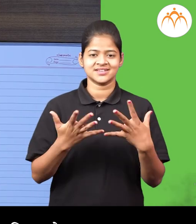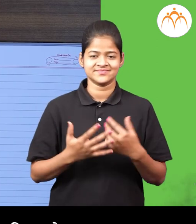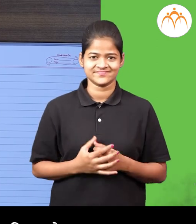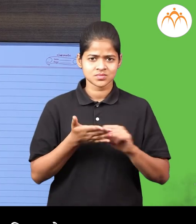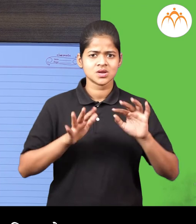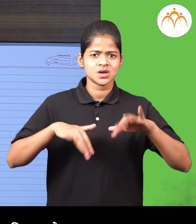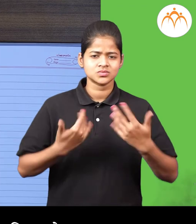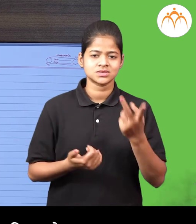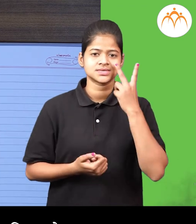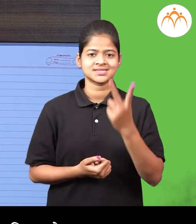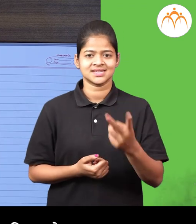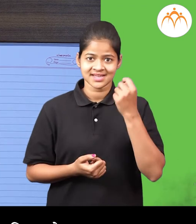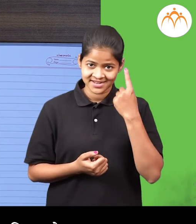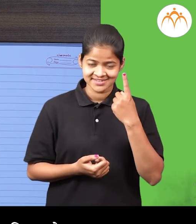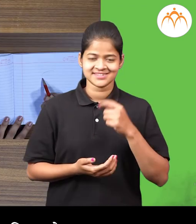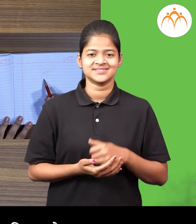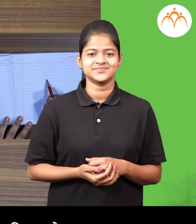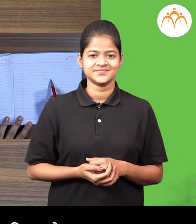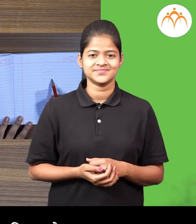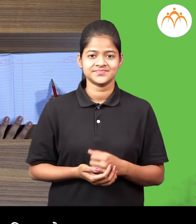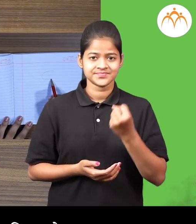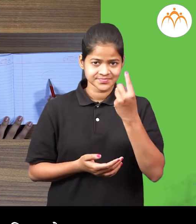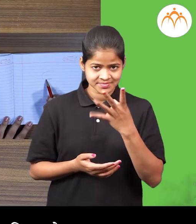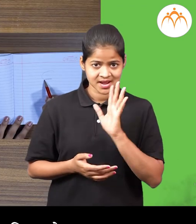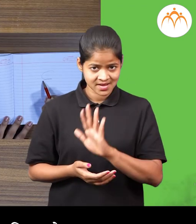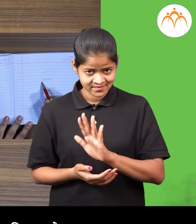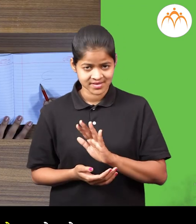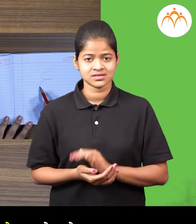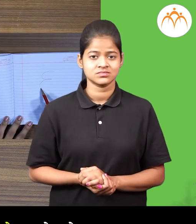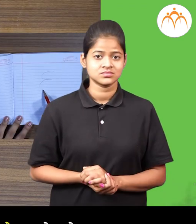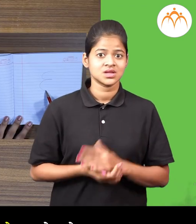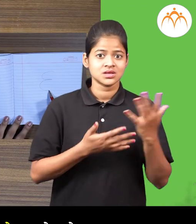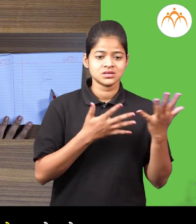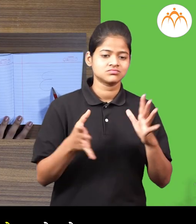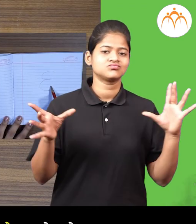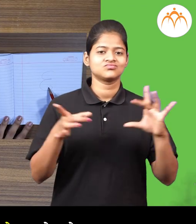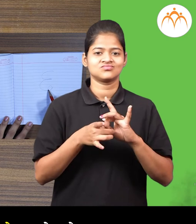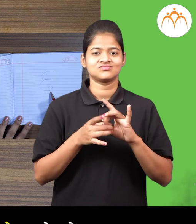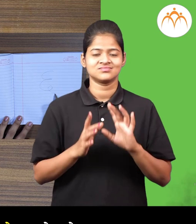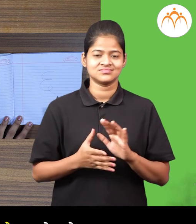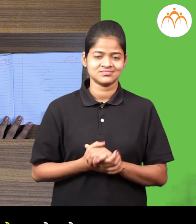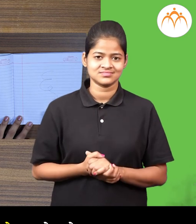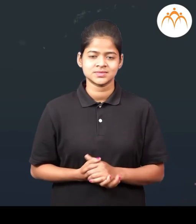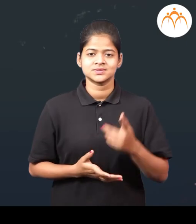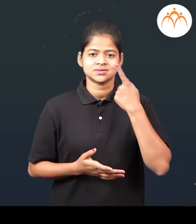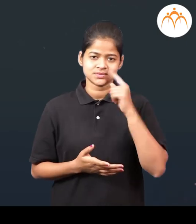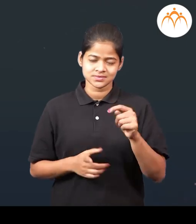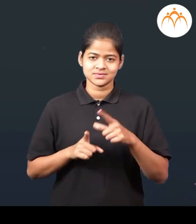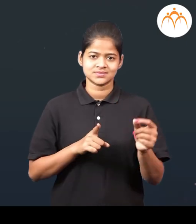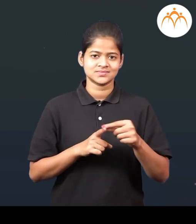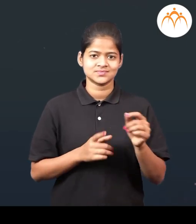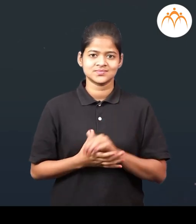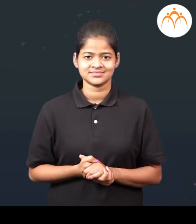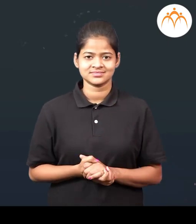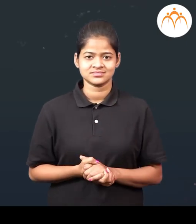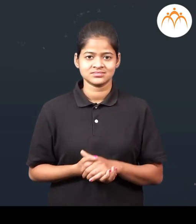आणि त्याचे लेखन शिकलो. दिलेल्या अंका प्रमाणे वस्तु मोजुन ठेवने हे शिकलो. करून